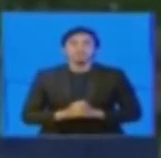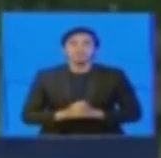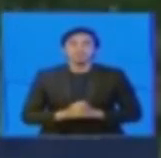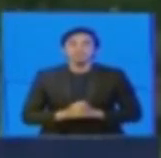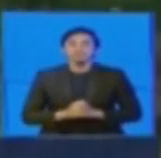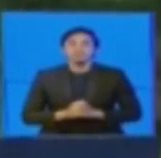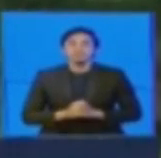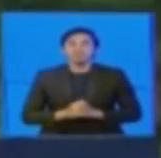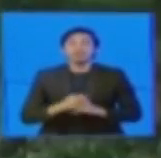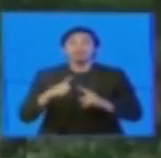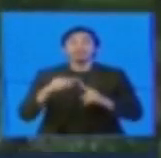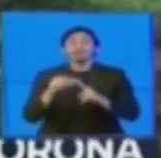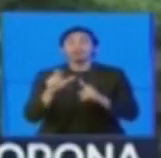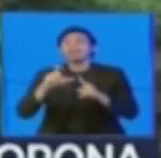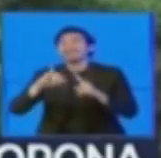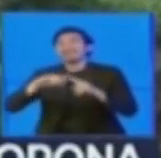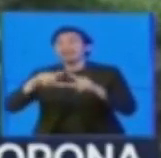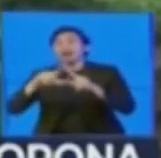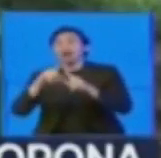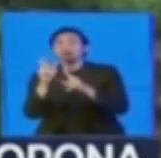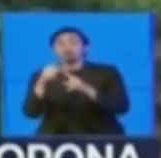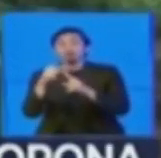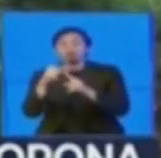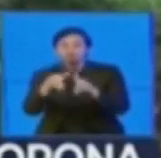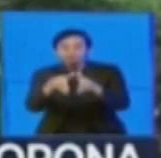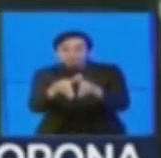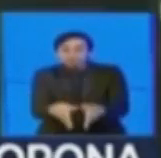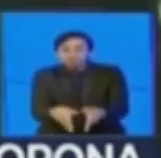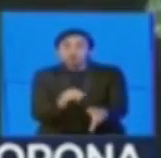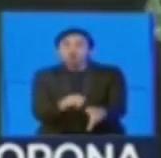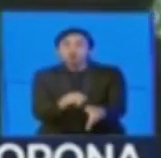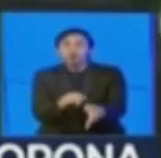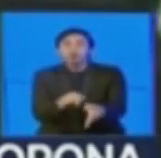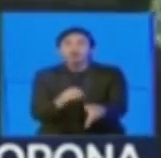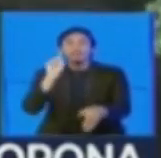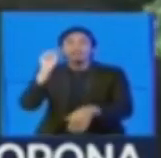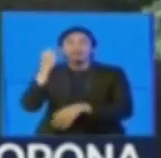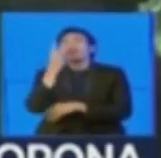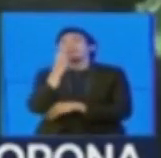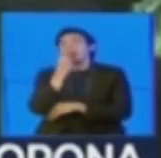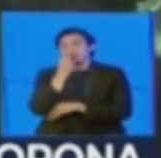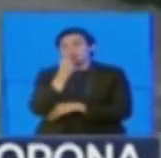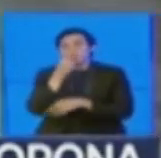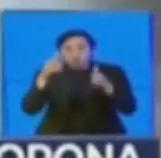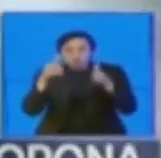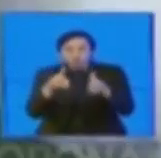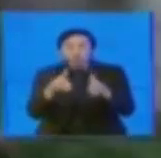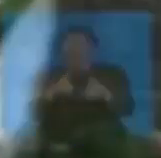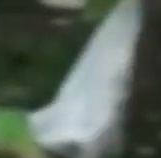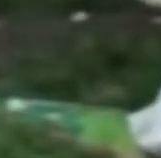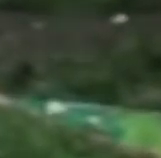TPU Cikadut yang dikenal sebagai lokasi pemakaman etnis Tionghoa ditetapkan pemerintah Kota Bandung sebagai lokasi khusus untuk pemakaman jenazah